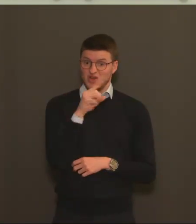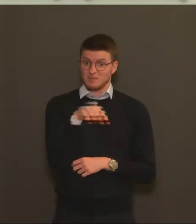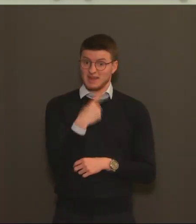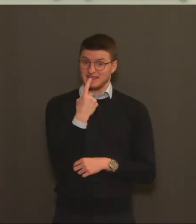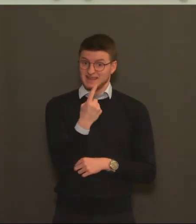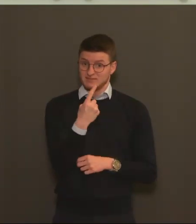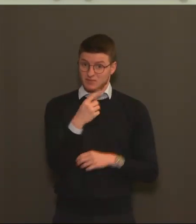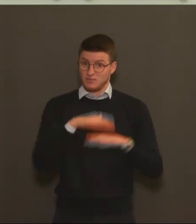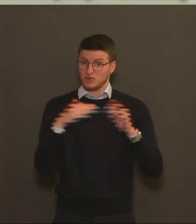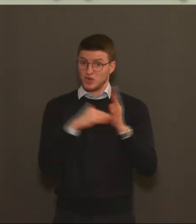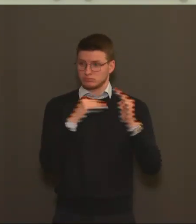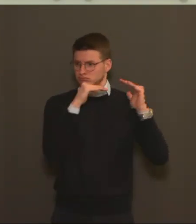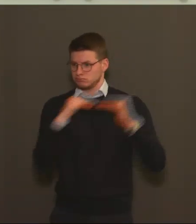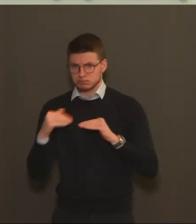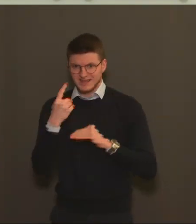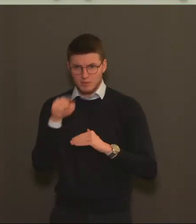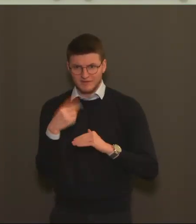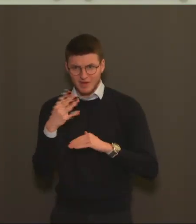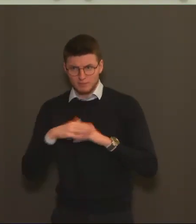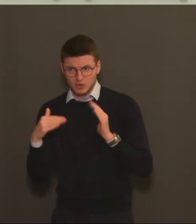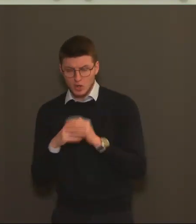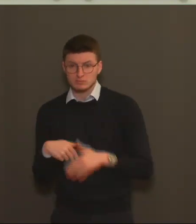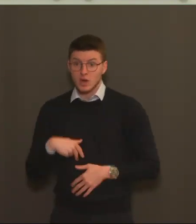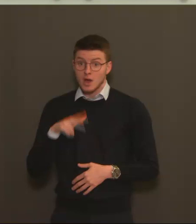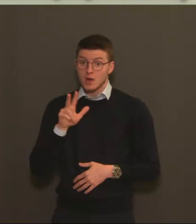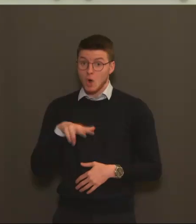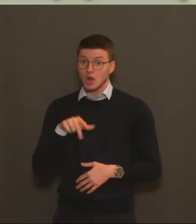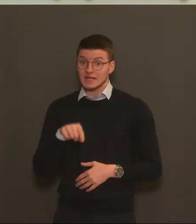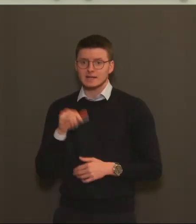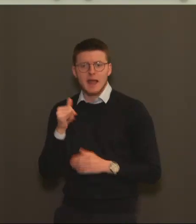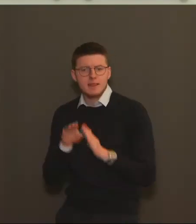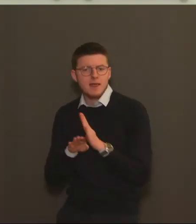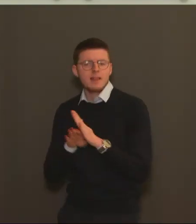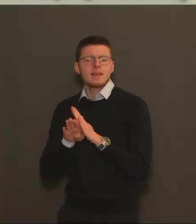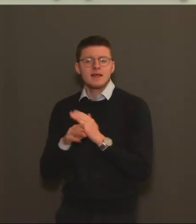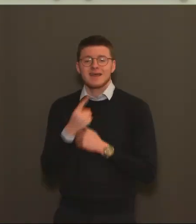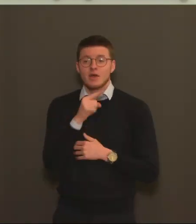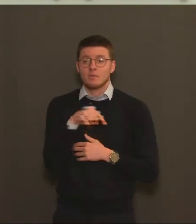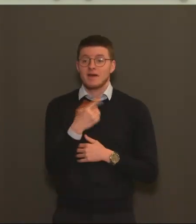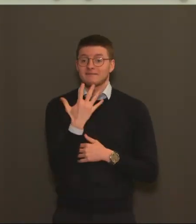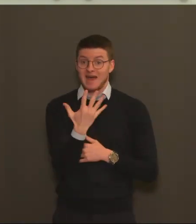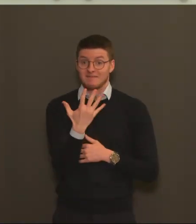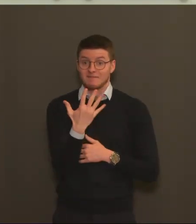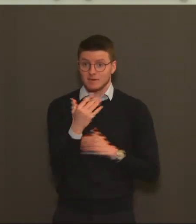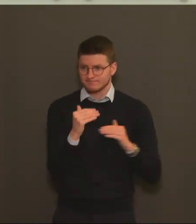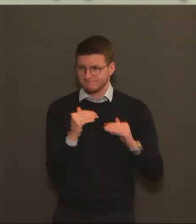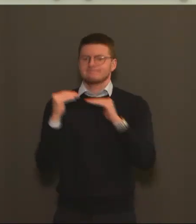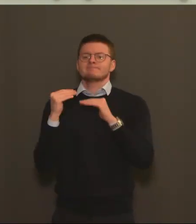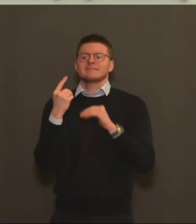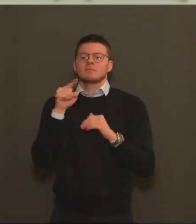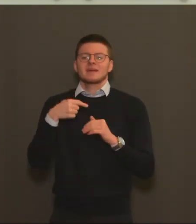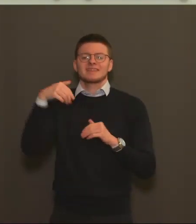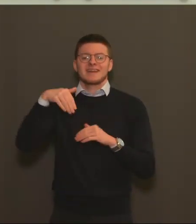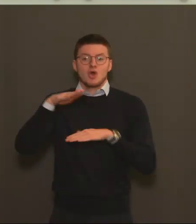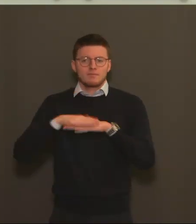er nog een lichte stijging van het aantal besmettingen, gaande van 1,5 naar 1,9 per 1000 bewoners. Maar het gaat